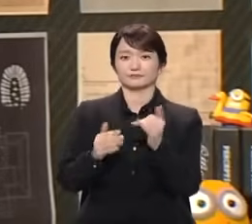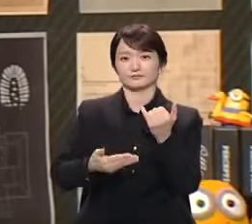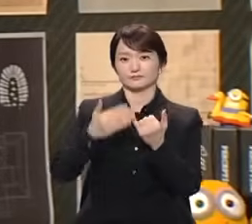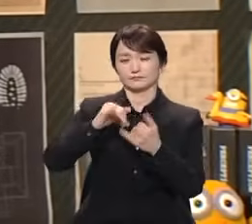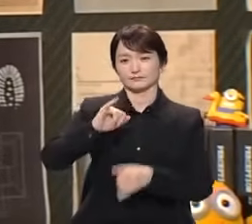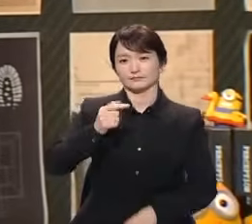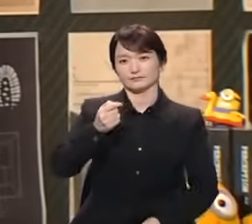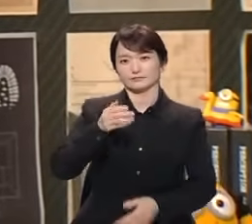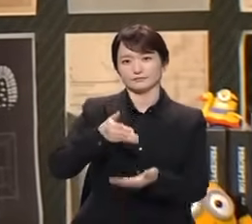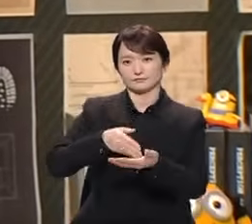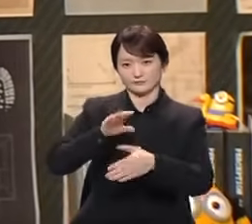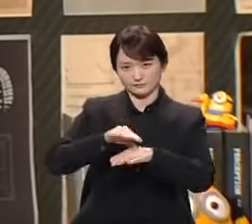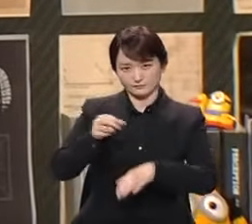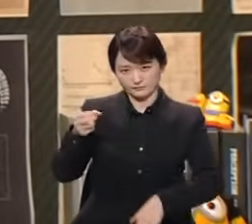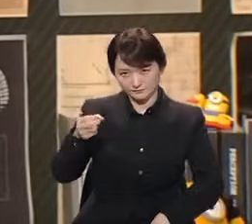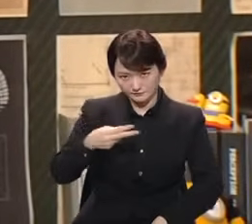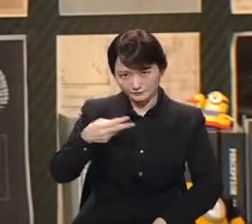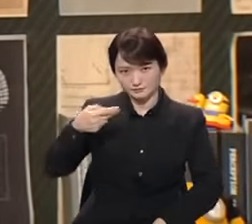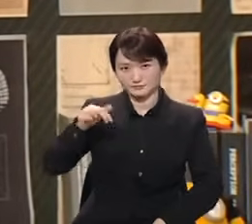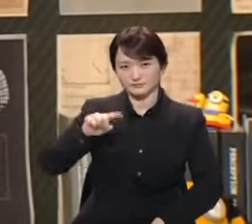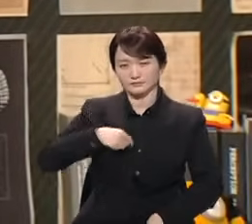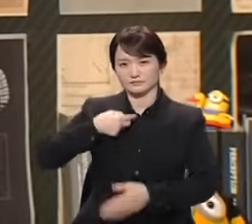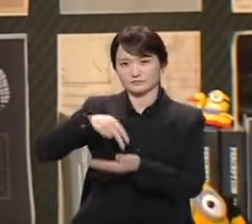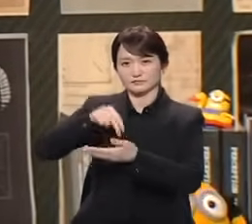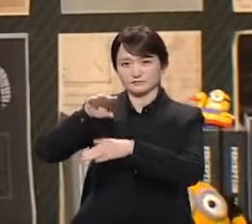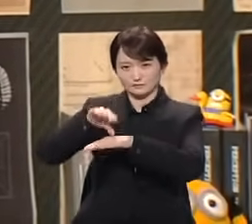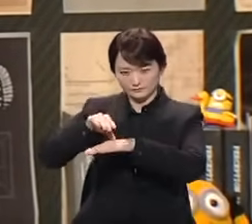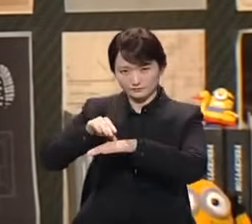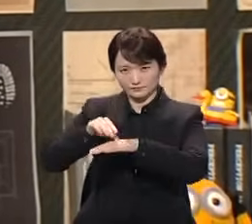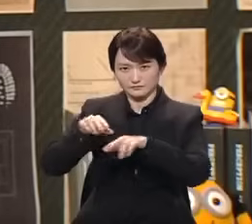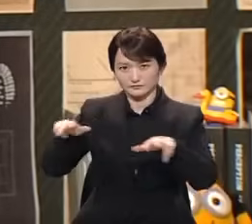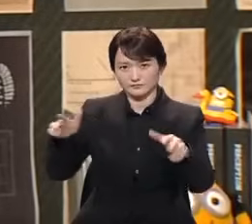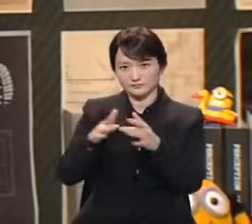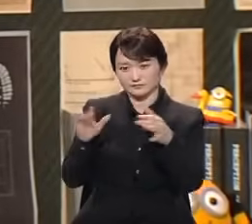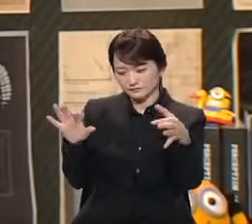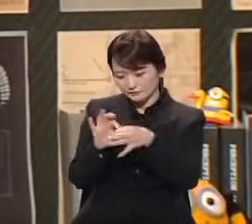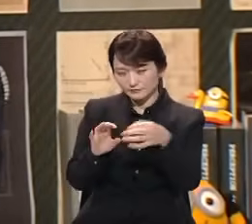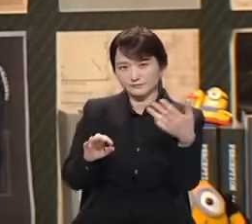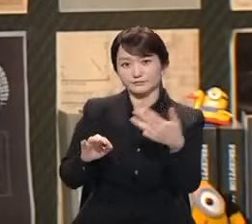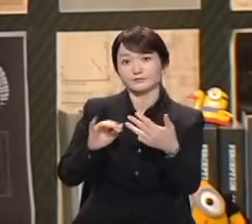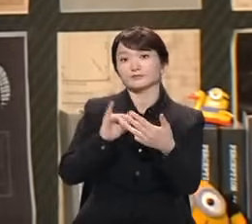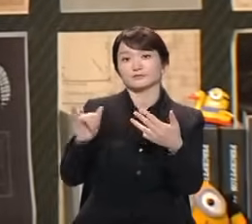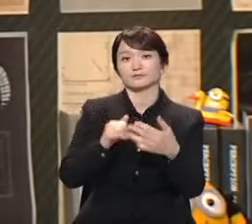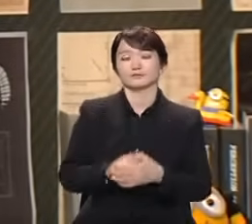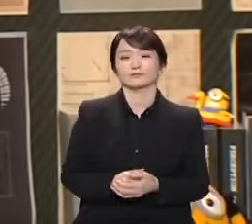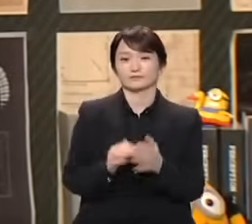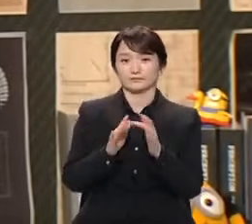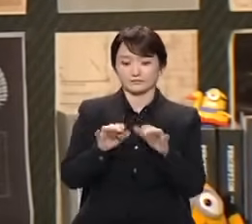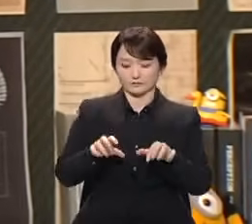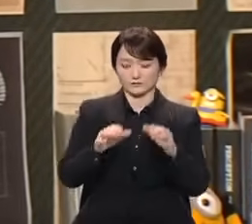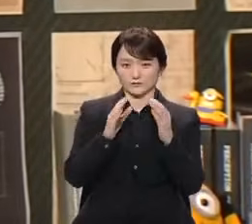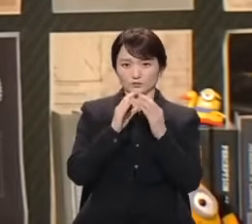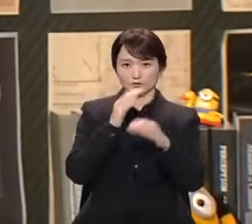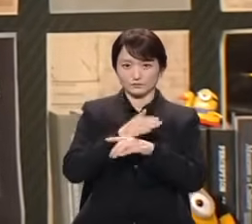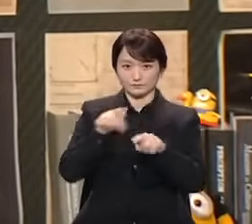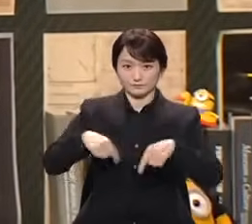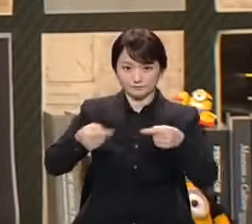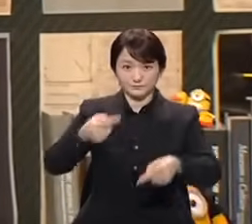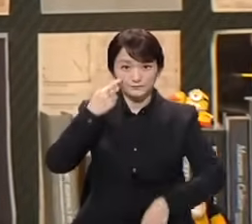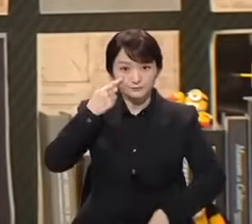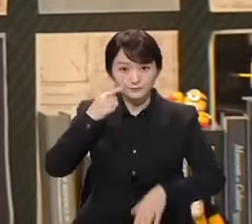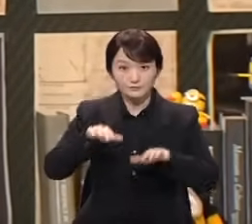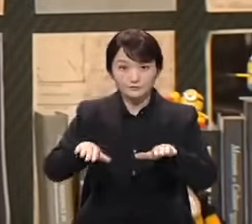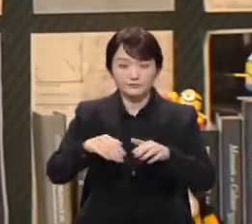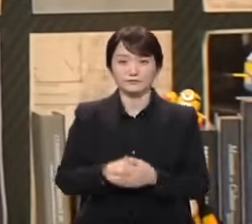JTBC 뉴스 채널과 사건반장 독립 채널에서 8천여 분의 가족 여러분 함께하고 계신데요. 채팅창에 OX로 함께 참여해보시죠.